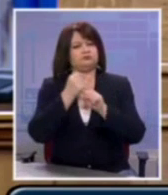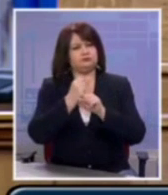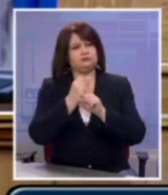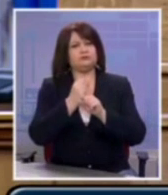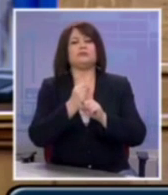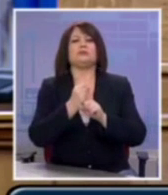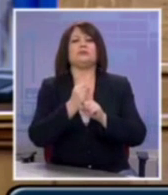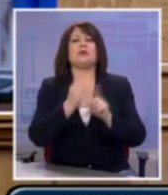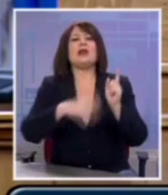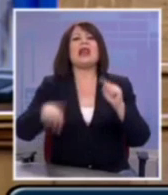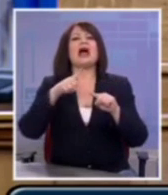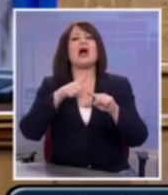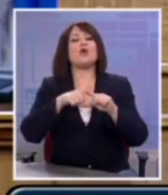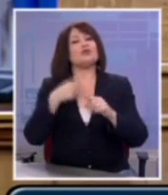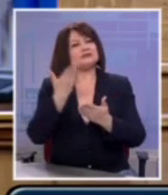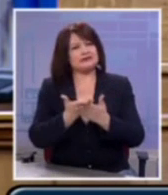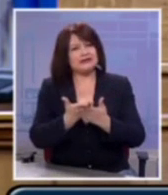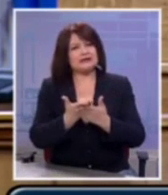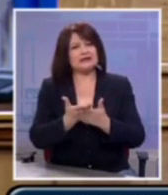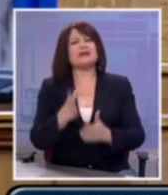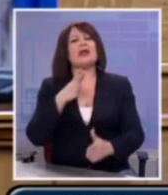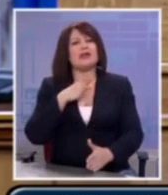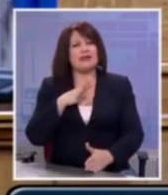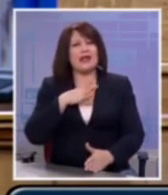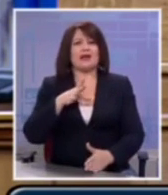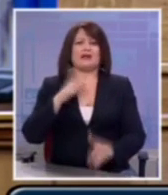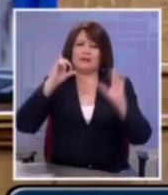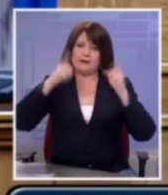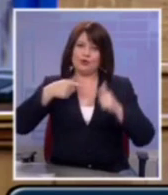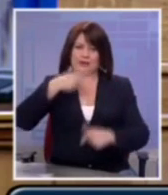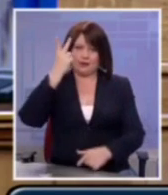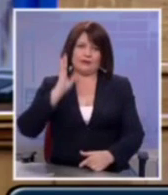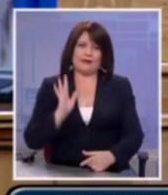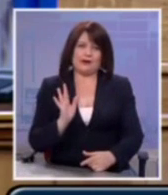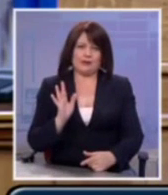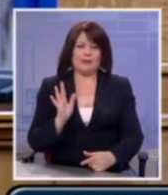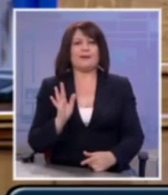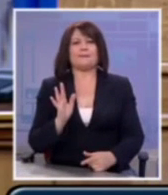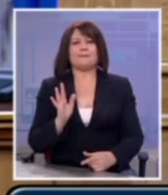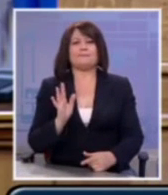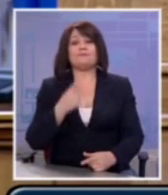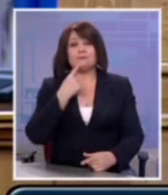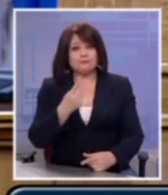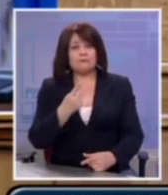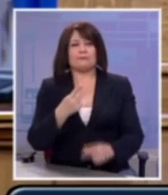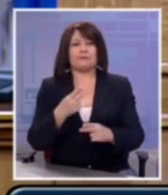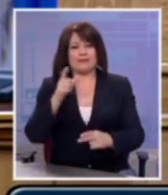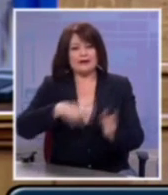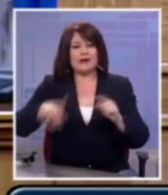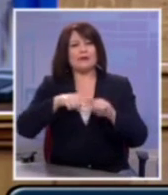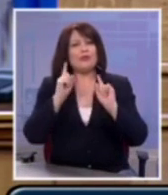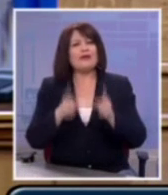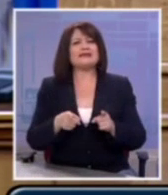διεκδίκηση του ελληνικού λαού να ασκήσει το δημοκρατικό του δικαίωμα να καθορίσει εκείνος